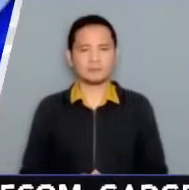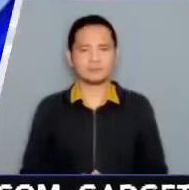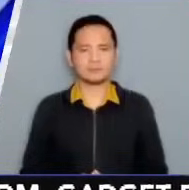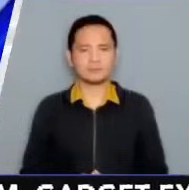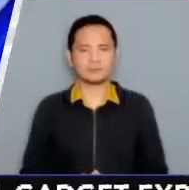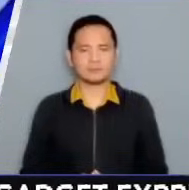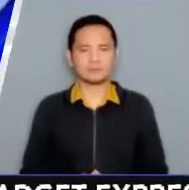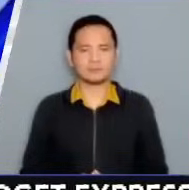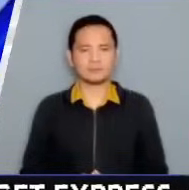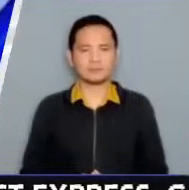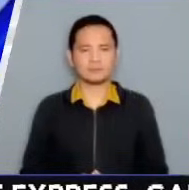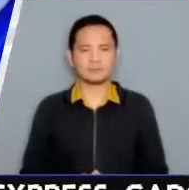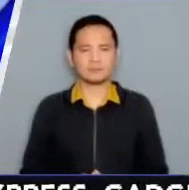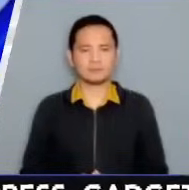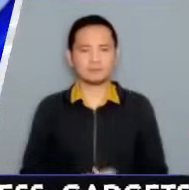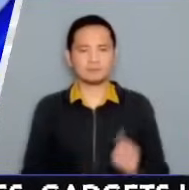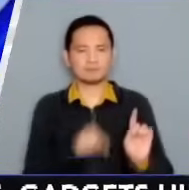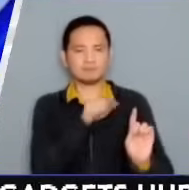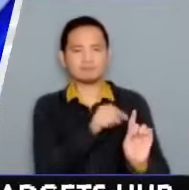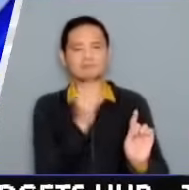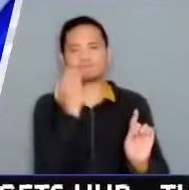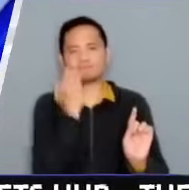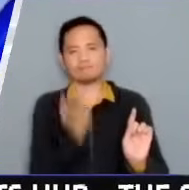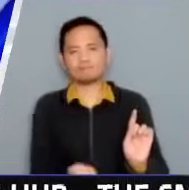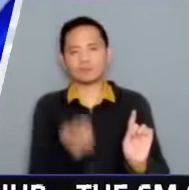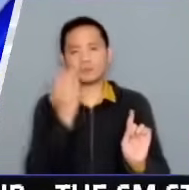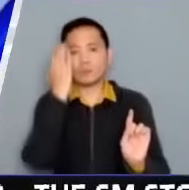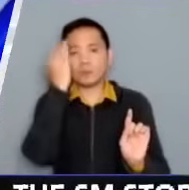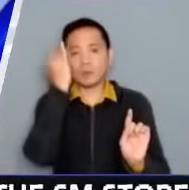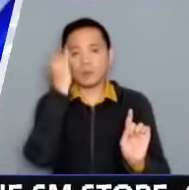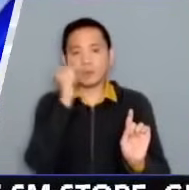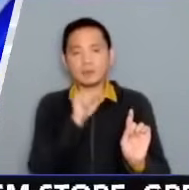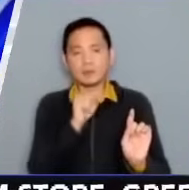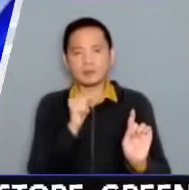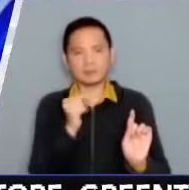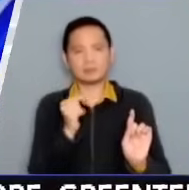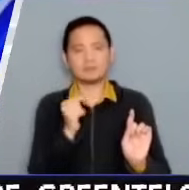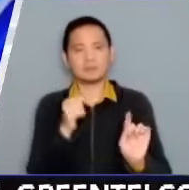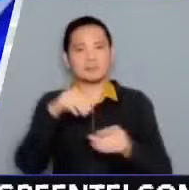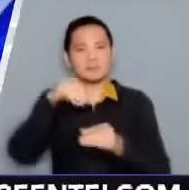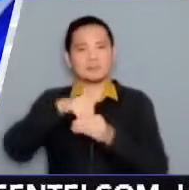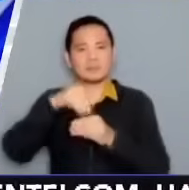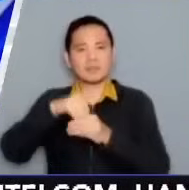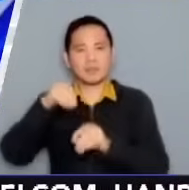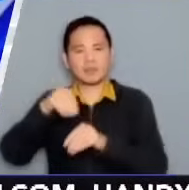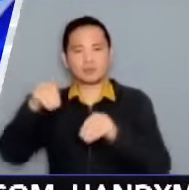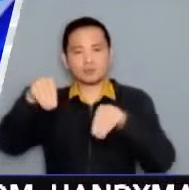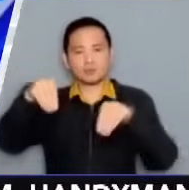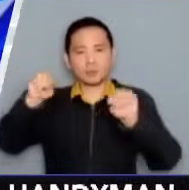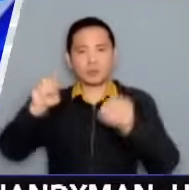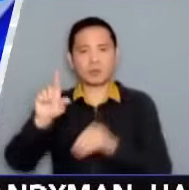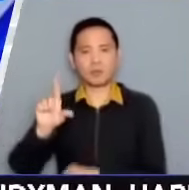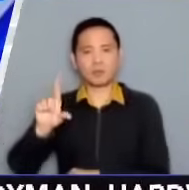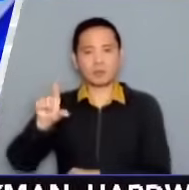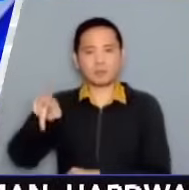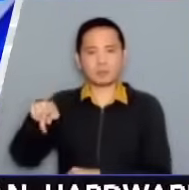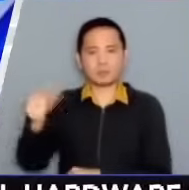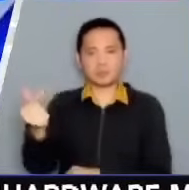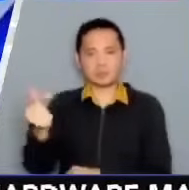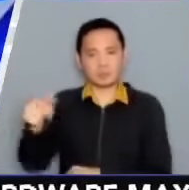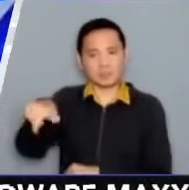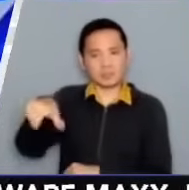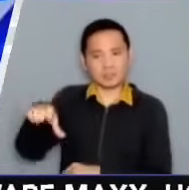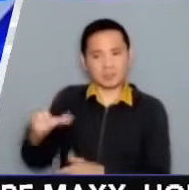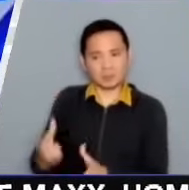Patay ang isang trabahador matapos matrap sa nasusunog na tindahan ng LPG sa barangay 176 sa North